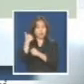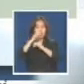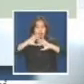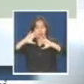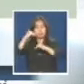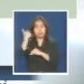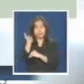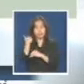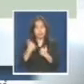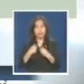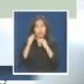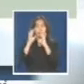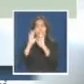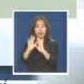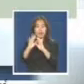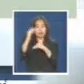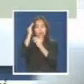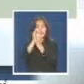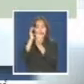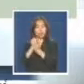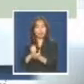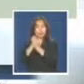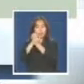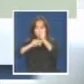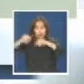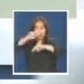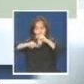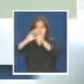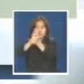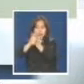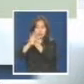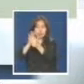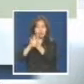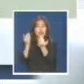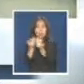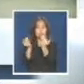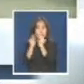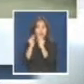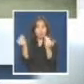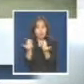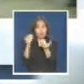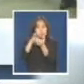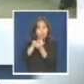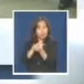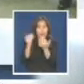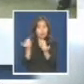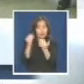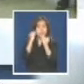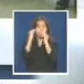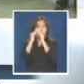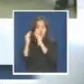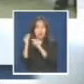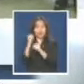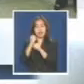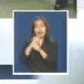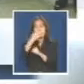ก็ได้ให้ผู้แทนนั้นไปพูดคุยเพื่อให้ความมั่นใจนะครับในเรื่องของภรรยาและก็ลูกในเรื่องของที่อยู่อาศัยการประกอบอาชีพ